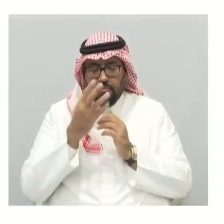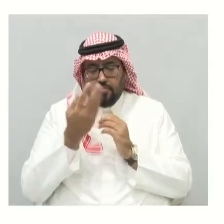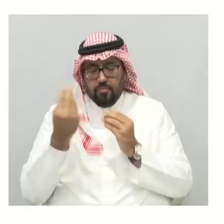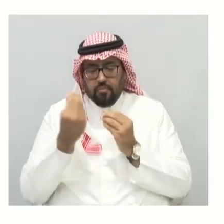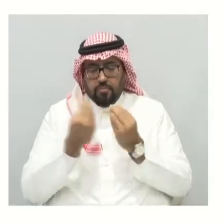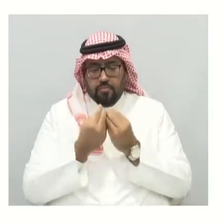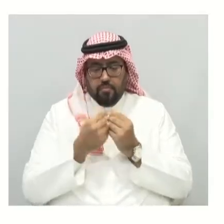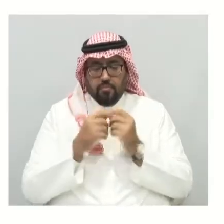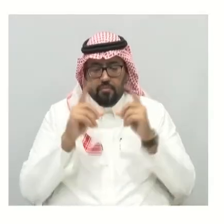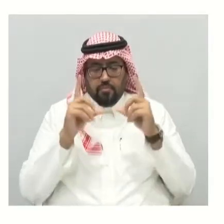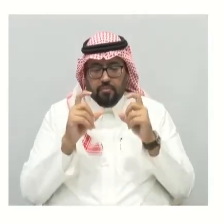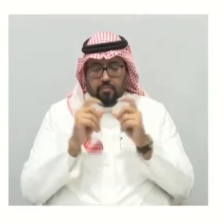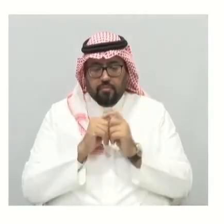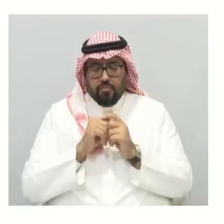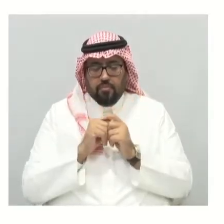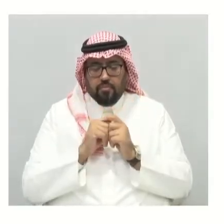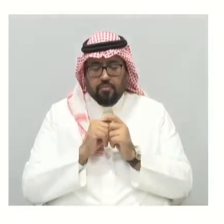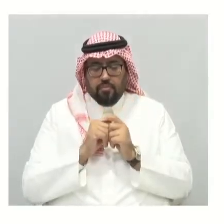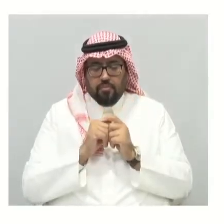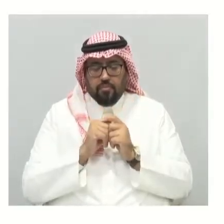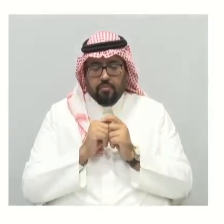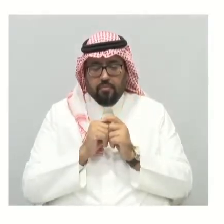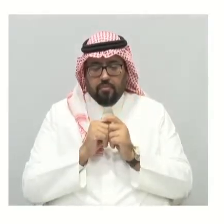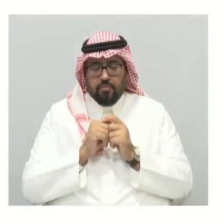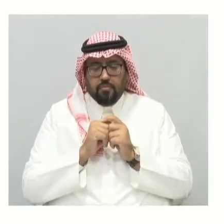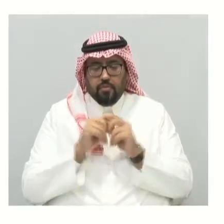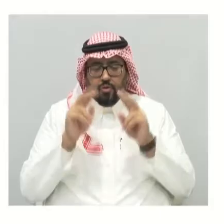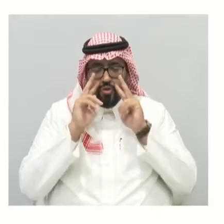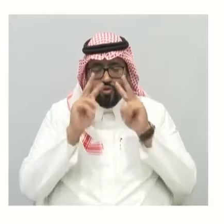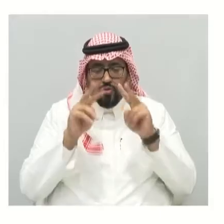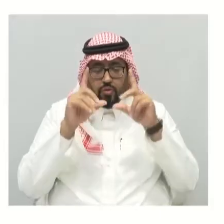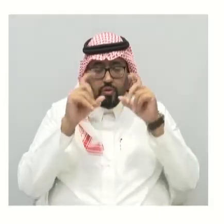بالصوره ماذا نشاهد